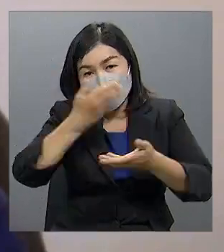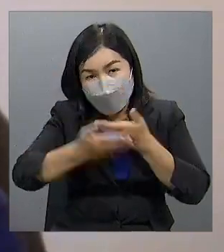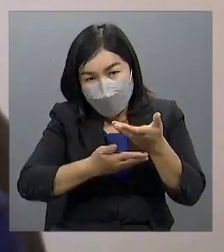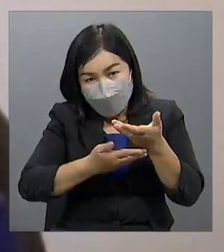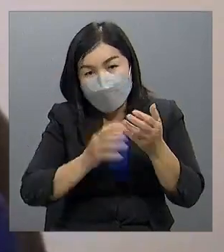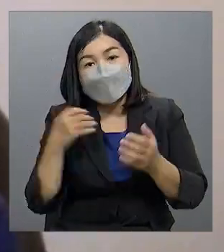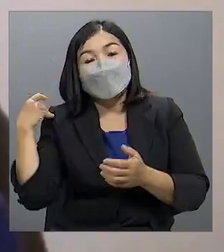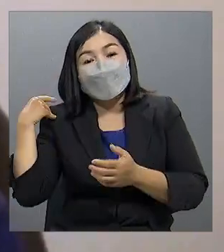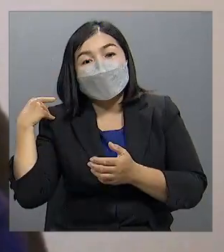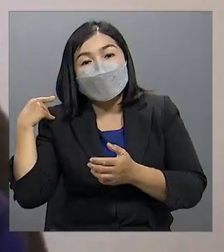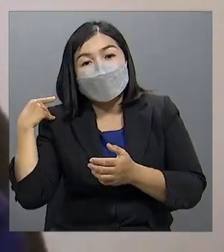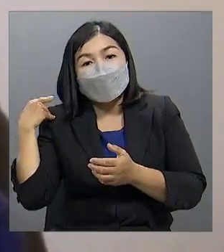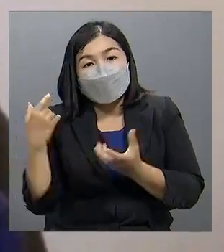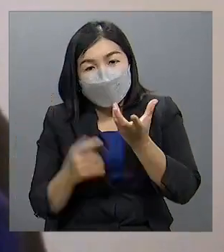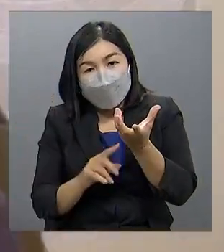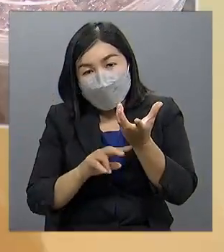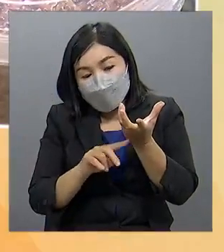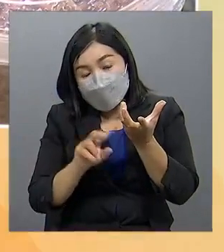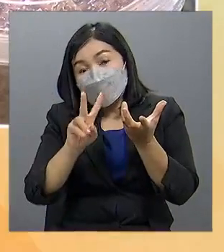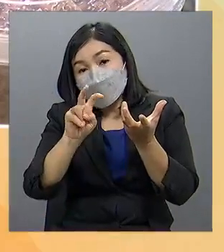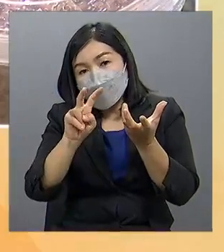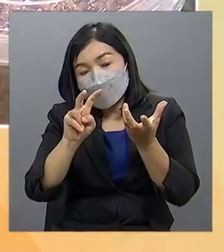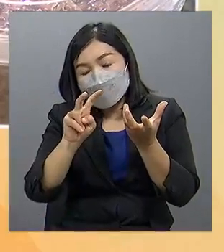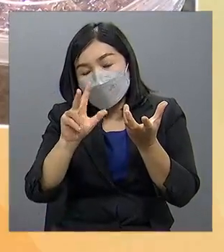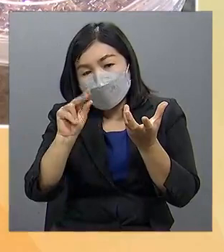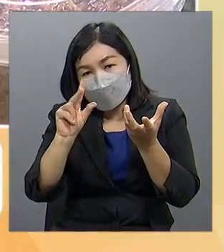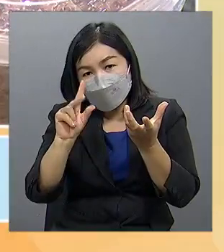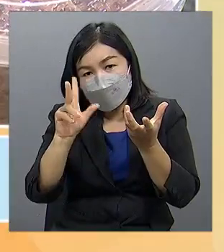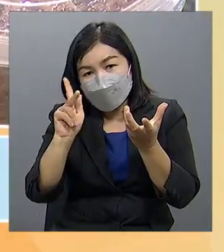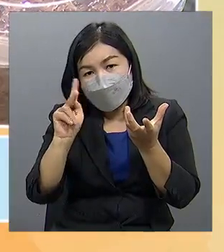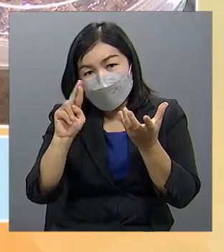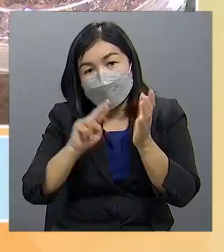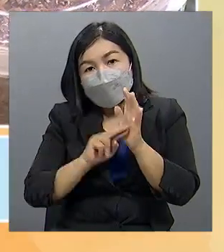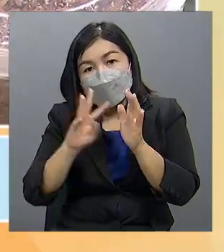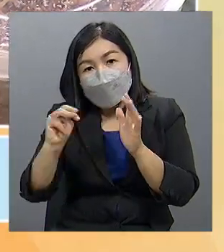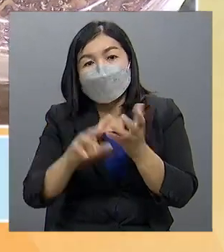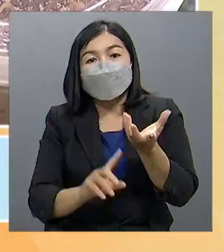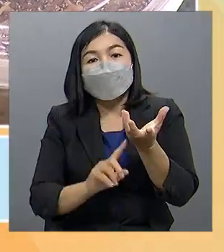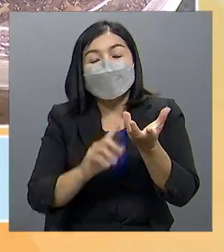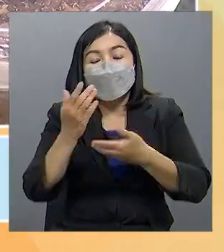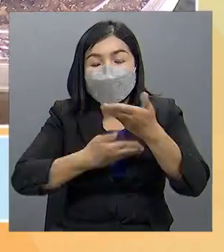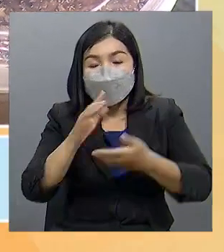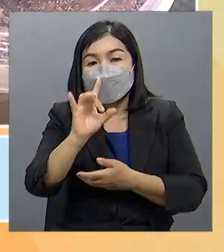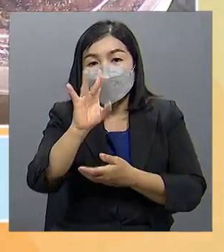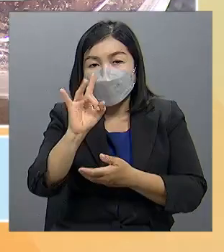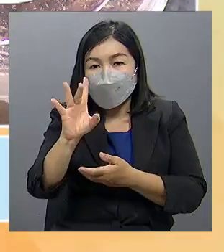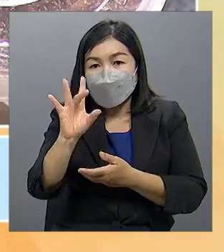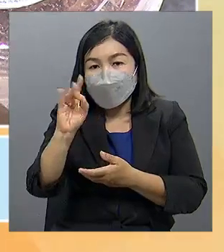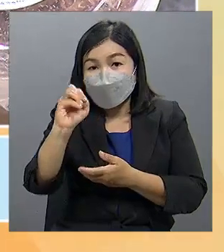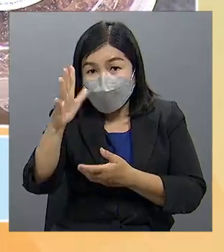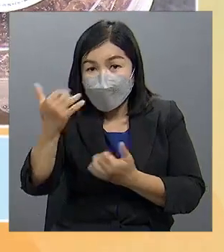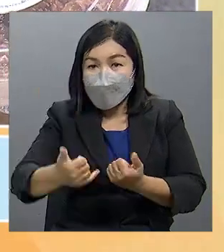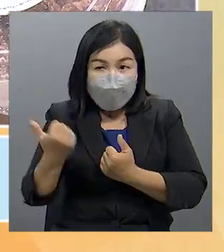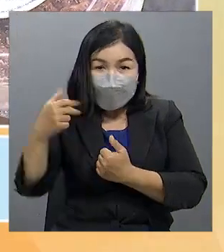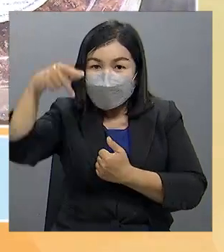าด230กรัมนะครับอยู่ที่185บาทนะครับพิเศษนะครับสำหรับรายการวันวาเลนตี้นะครับล